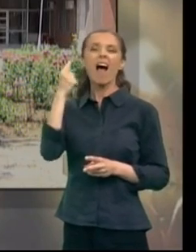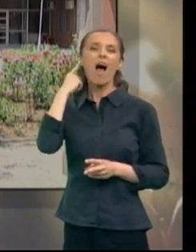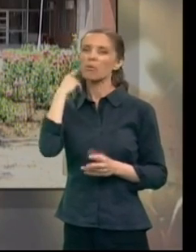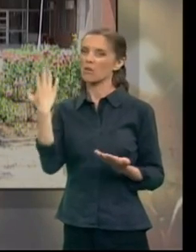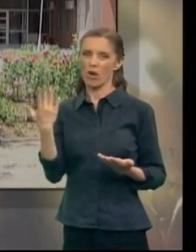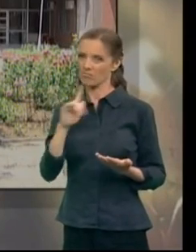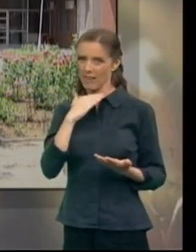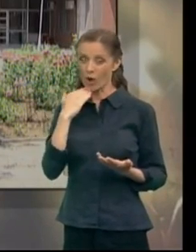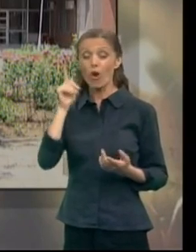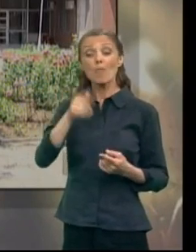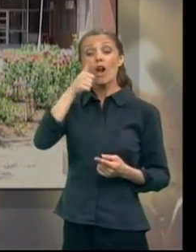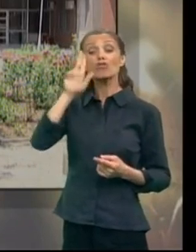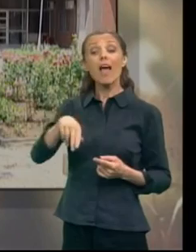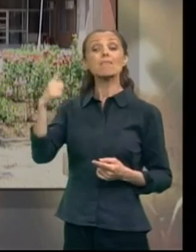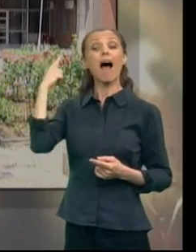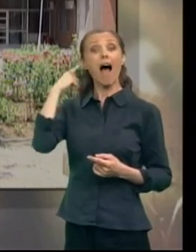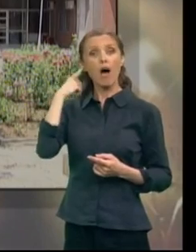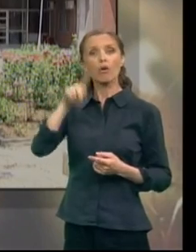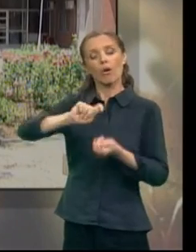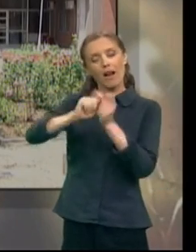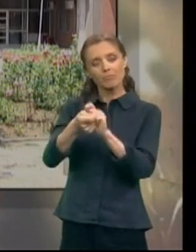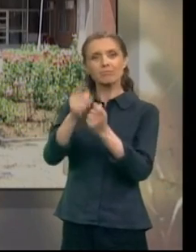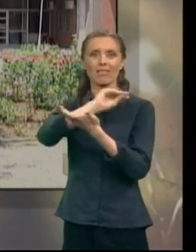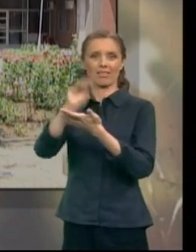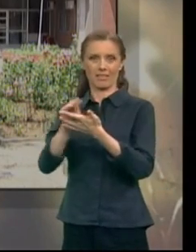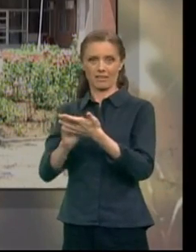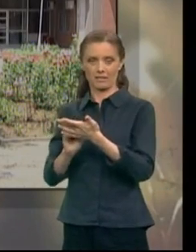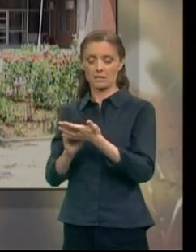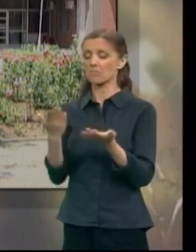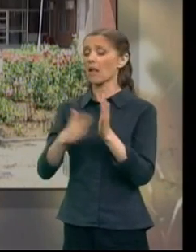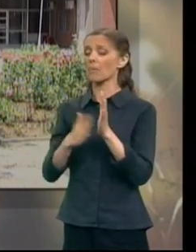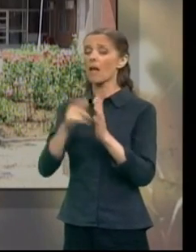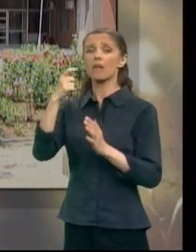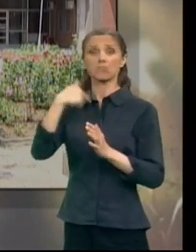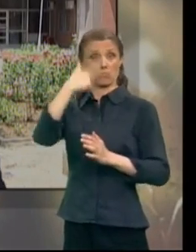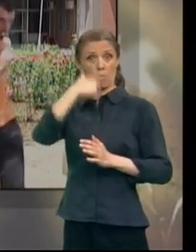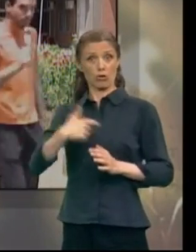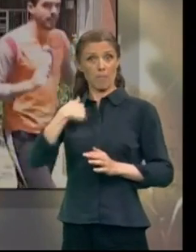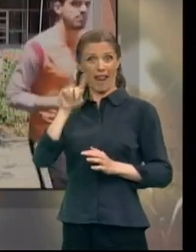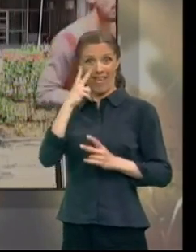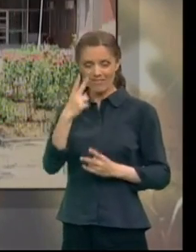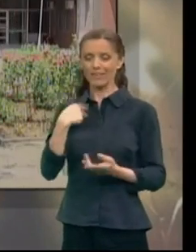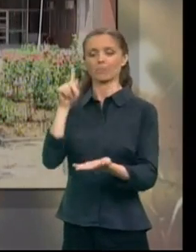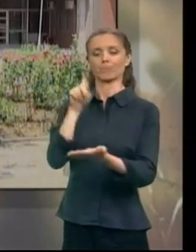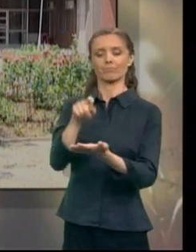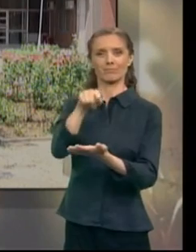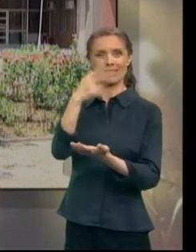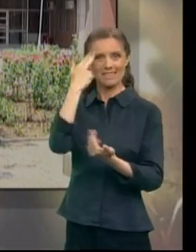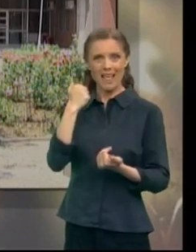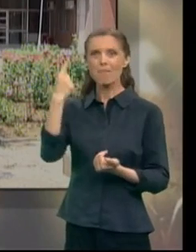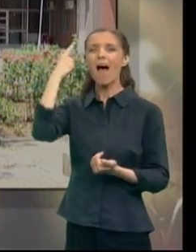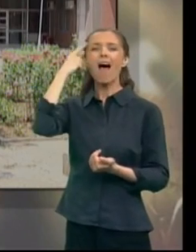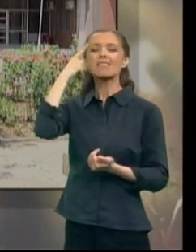da će svaka audio informacija da se pripremi u tekstualnom obliku. Osoba koja ne vidi će na taj način to reći, što znači da nije a priori